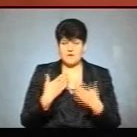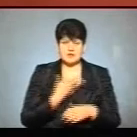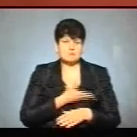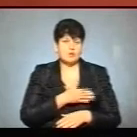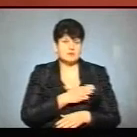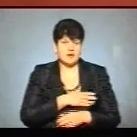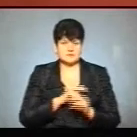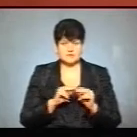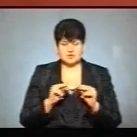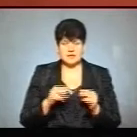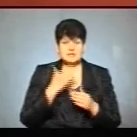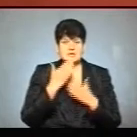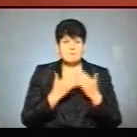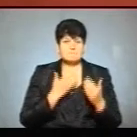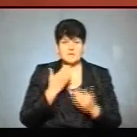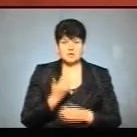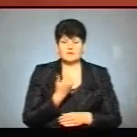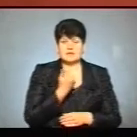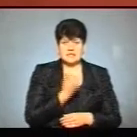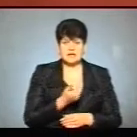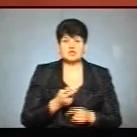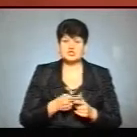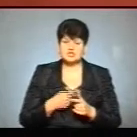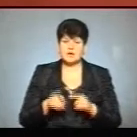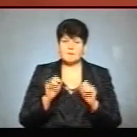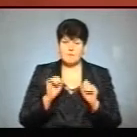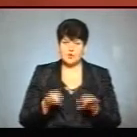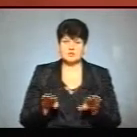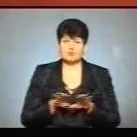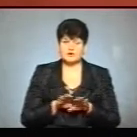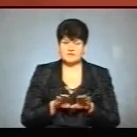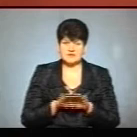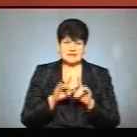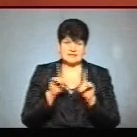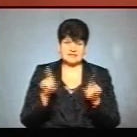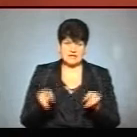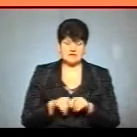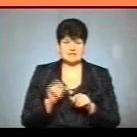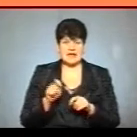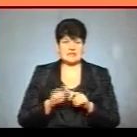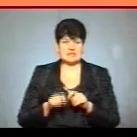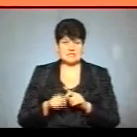полтавськими вчителями та запитували їх, чи можна порівнювати сертифікацію з атестацією.